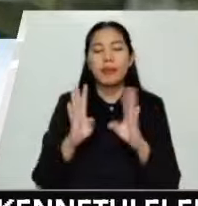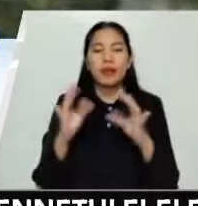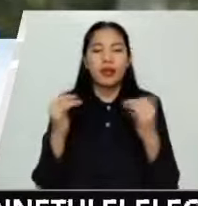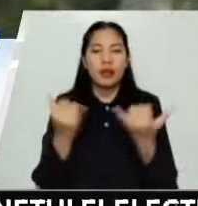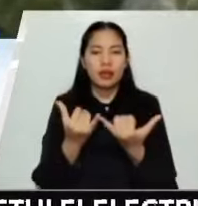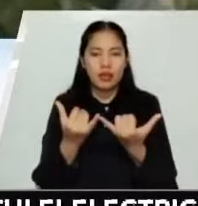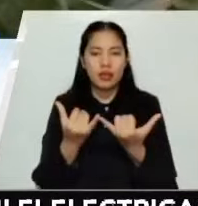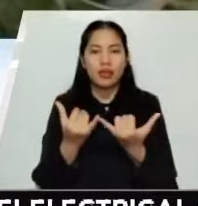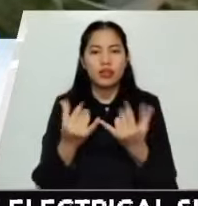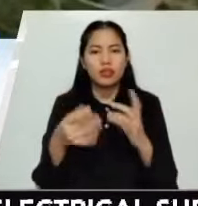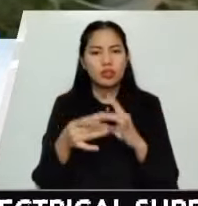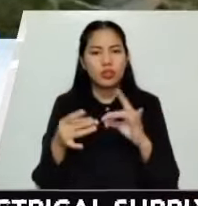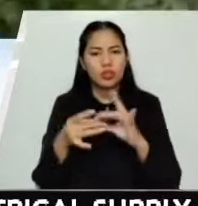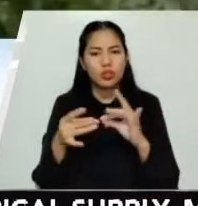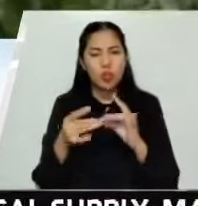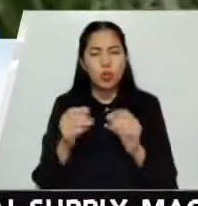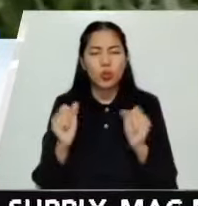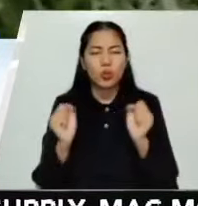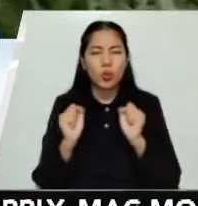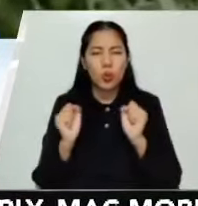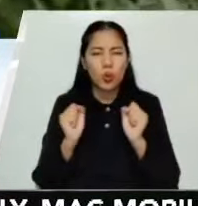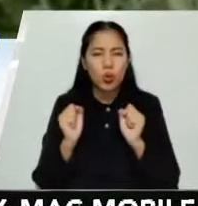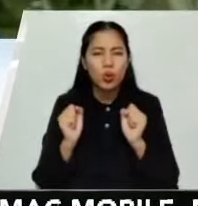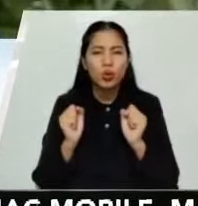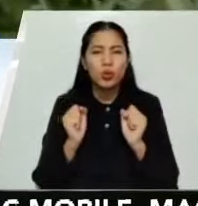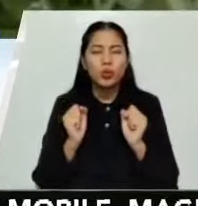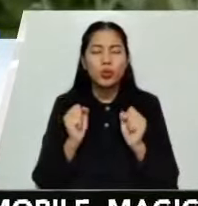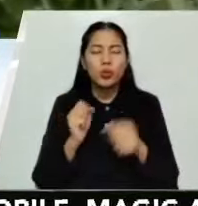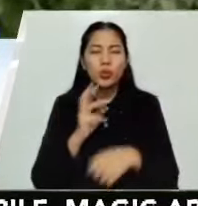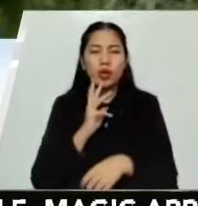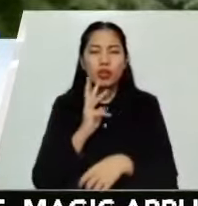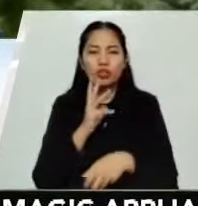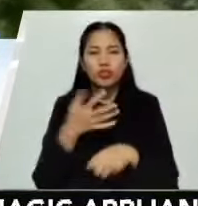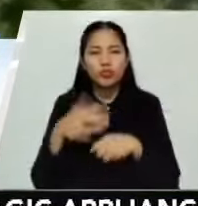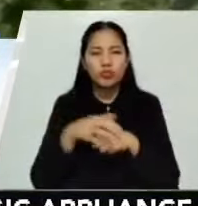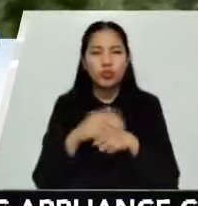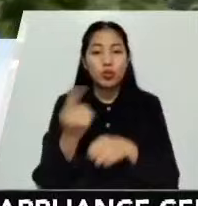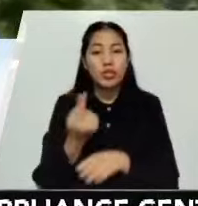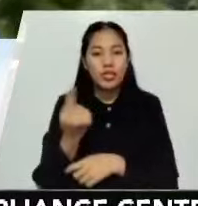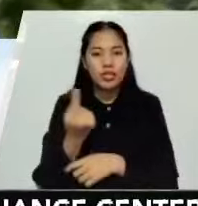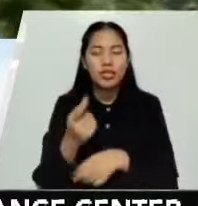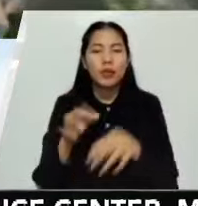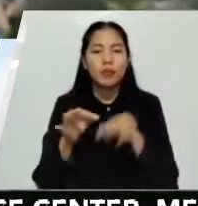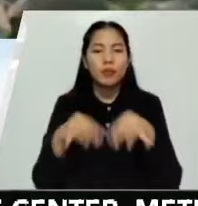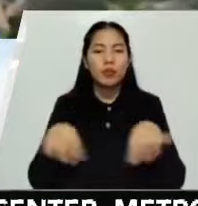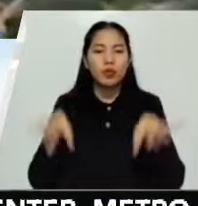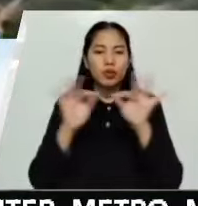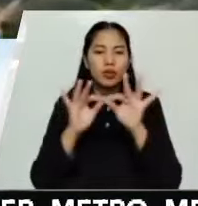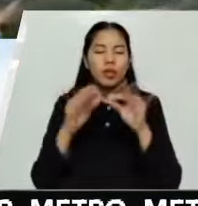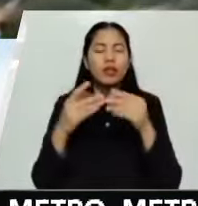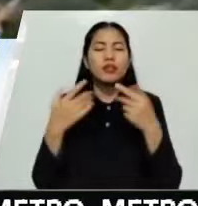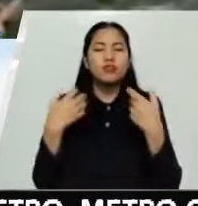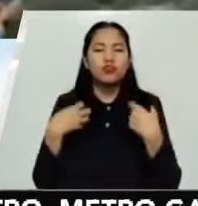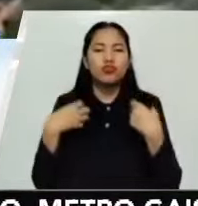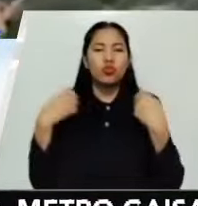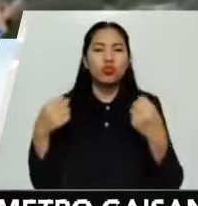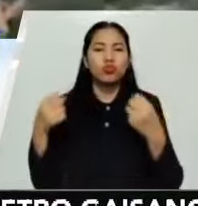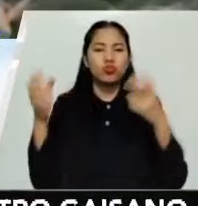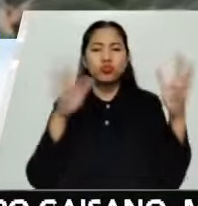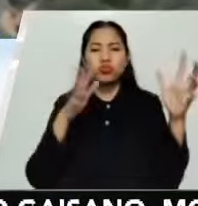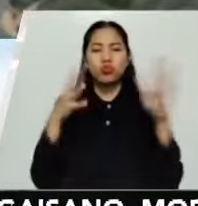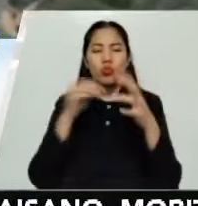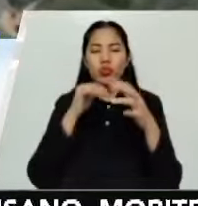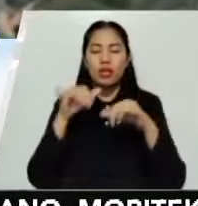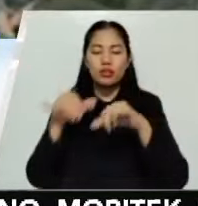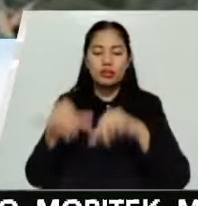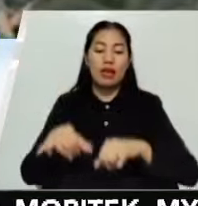hamog ang bumalot sa mga tanim sabi ng mga magsasaka malaking bagay raw ang paglakas ng hangin para hindi tuluyang maging yelo